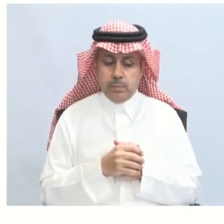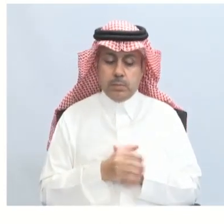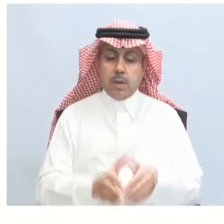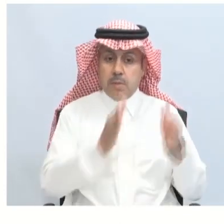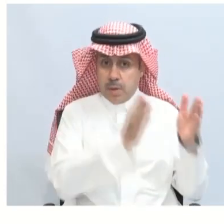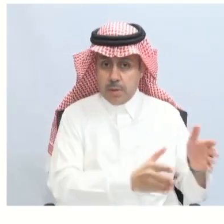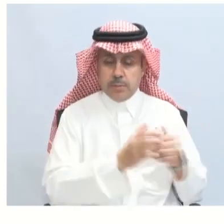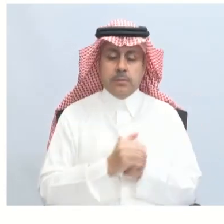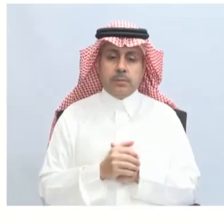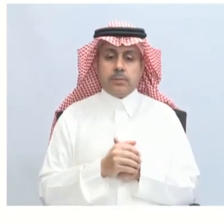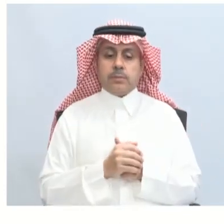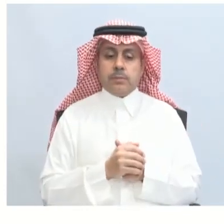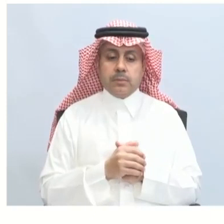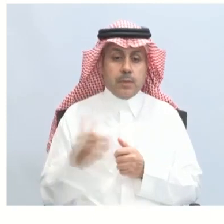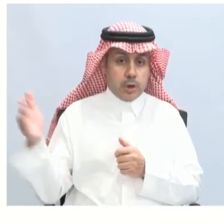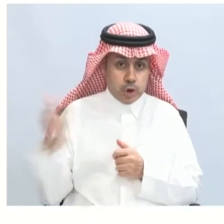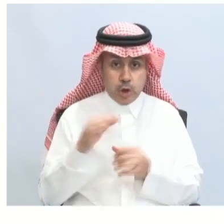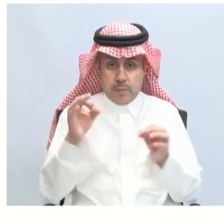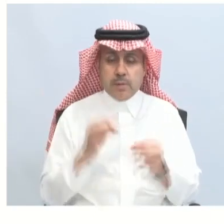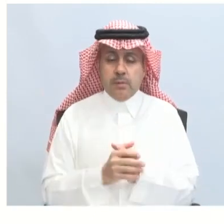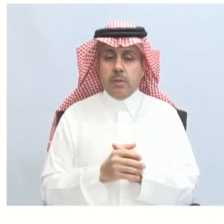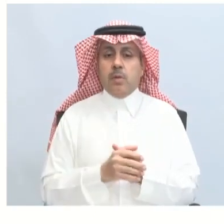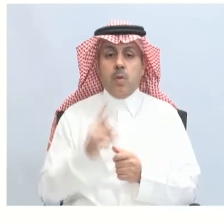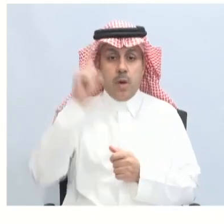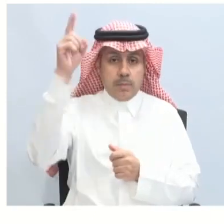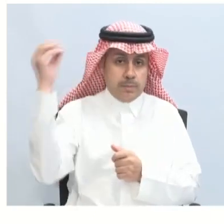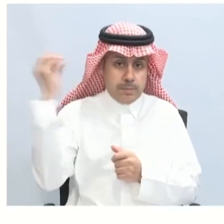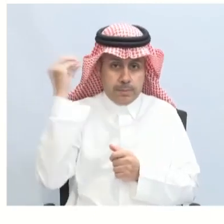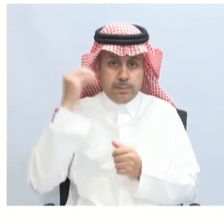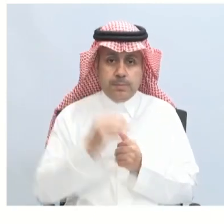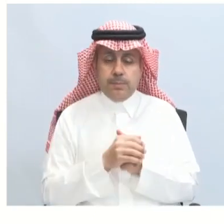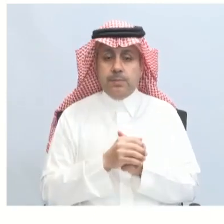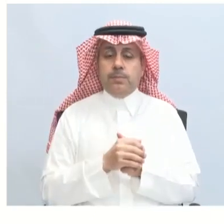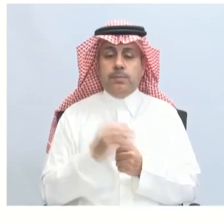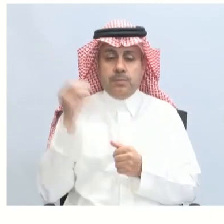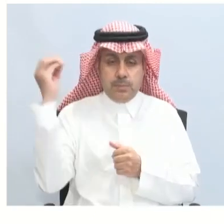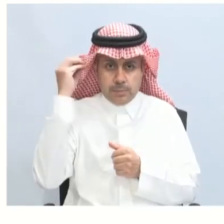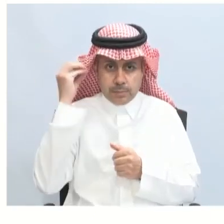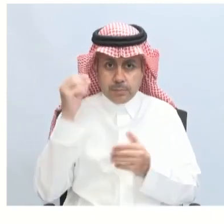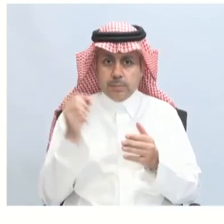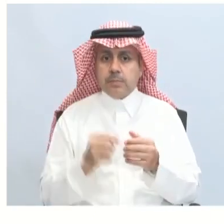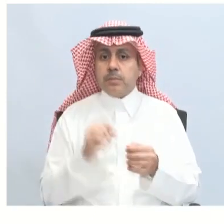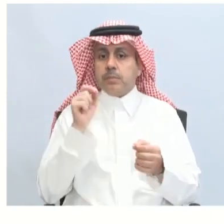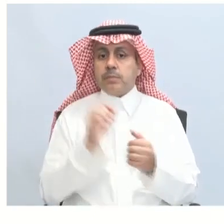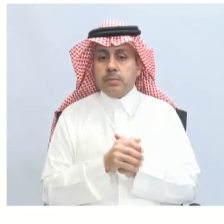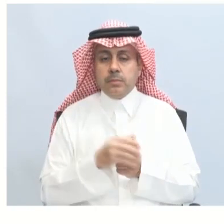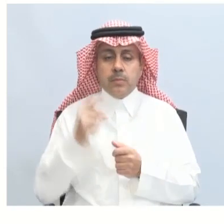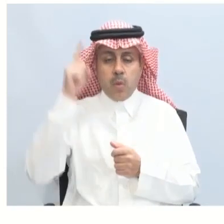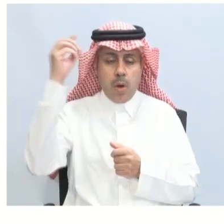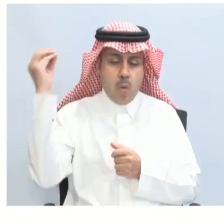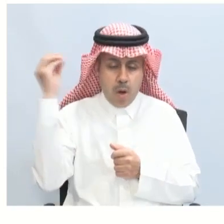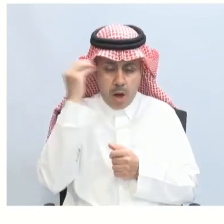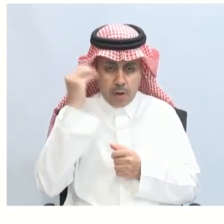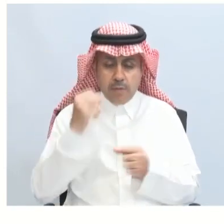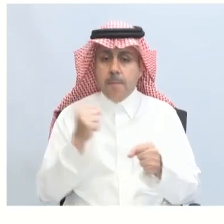بعد ذلك جاء بعد في الايه والله يعلم ما تصنعون والله اعلم والله يعلم ما